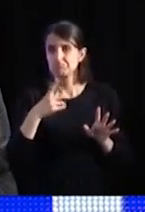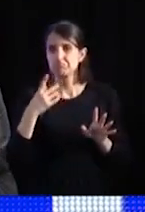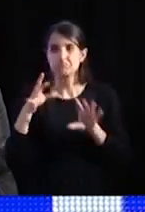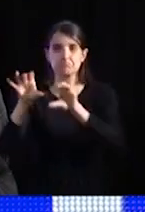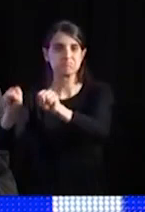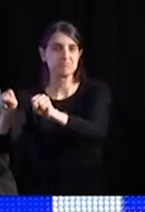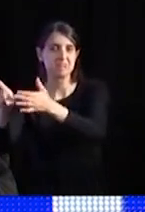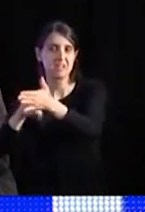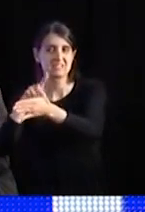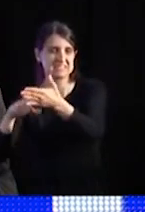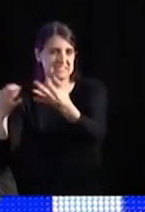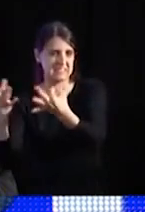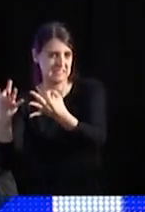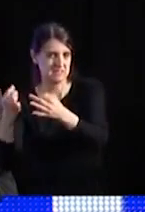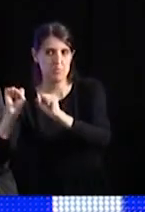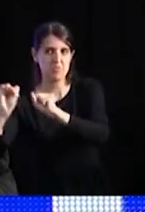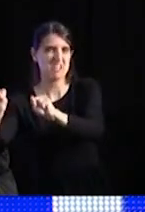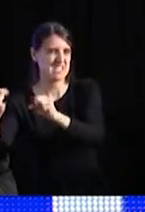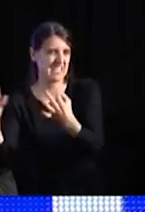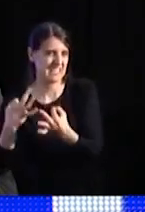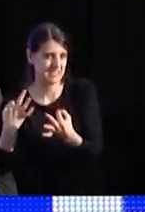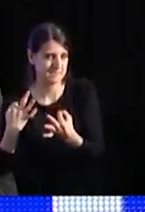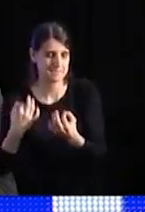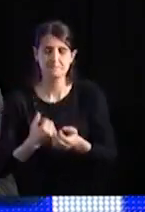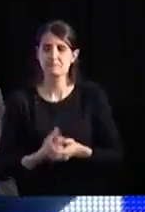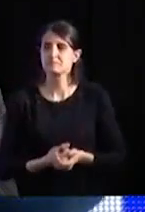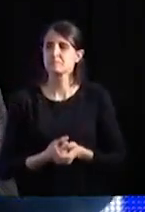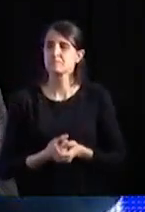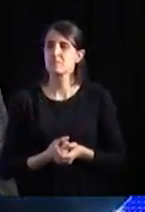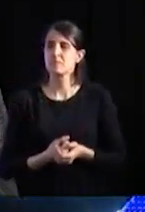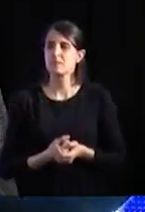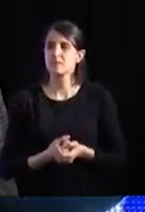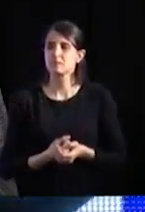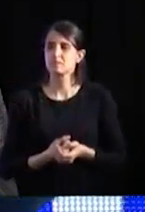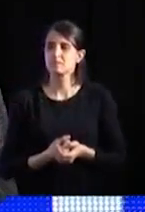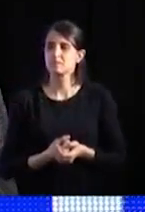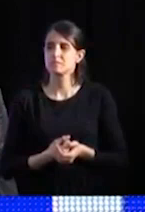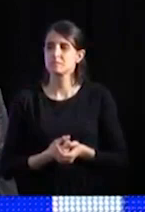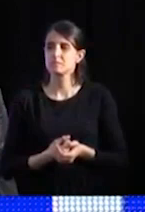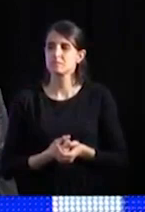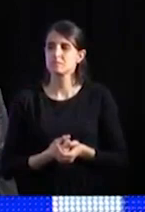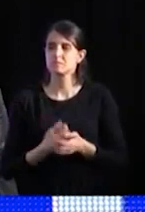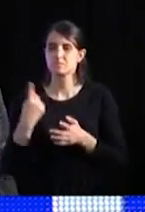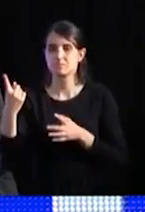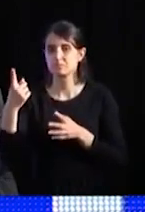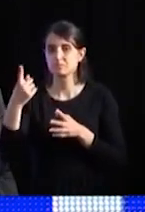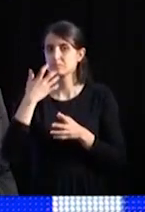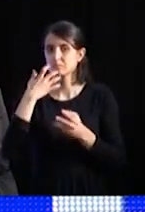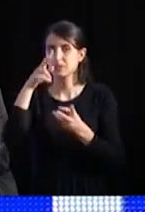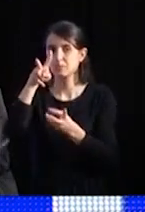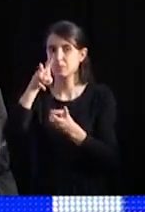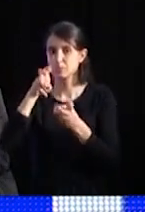què exactament? A bloquejar què? A bloquejar la baixada de les taxes